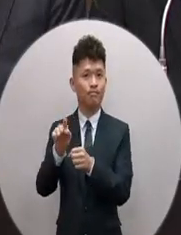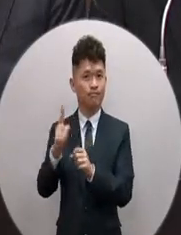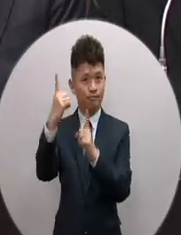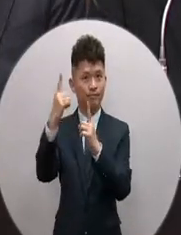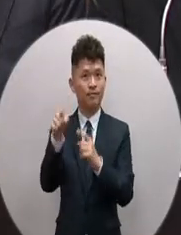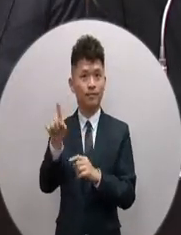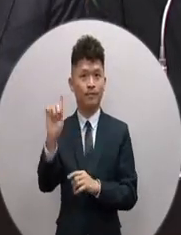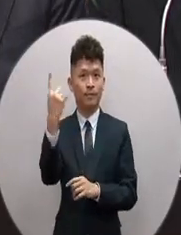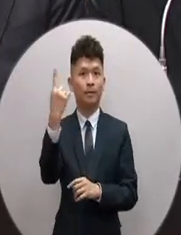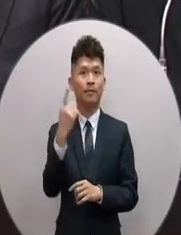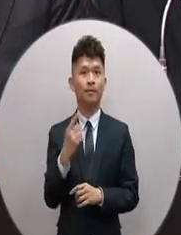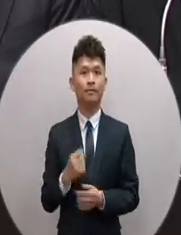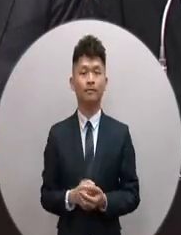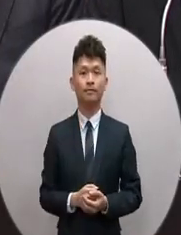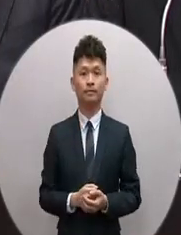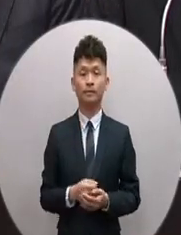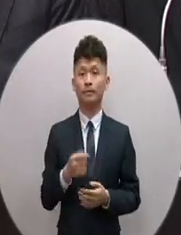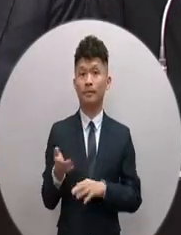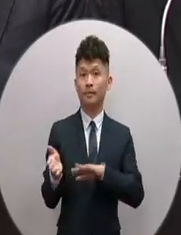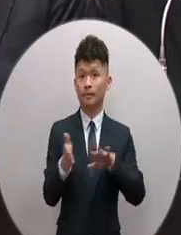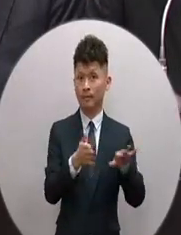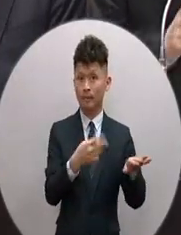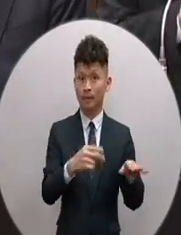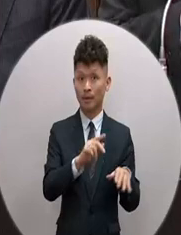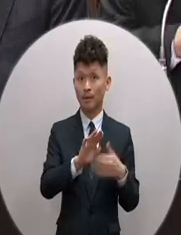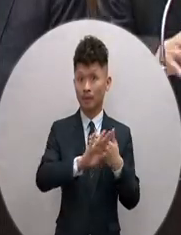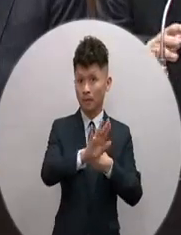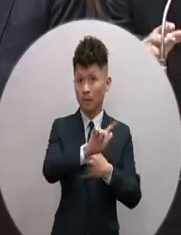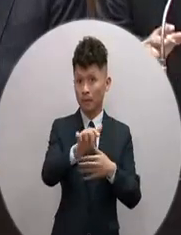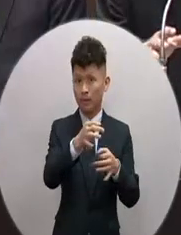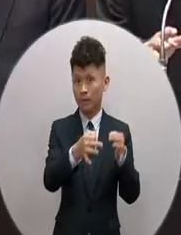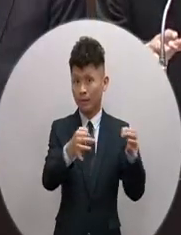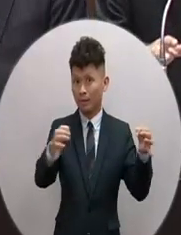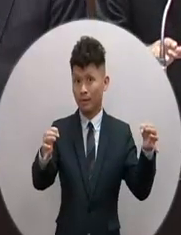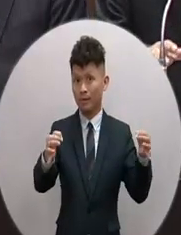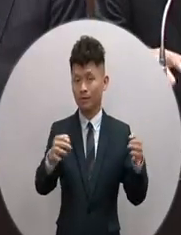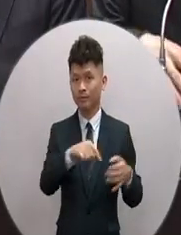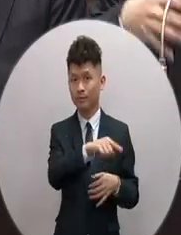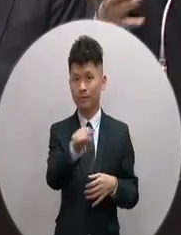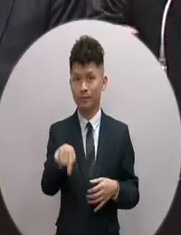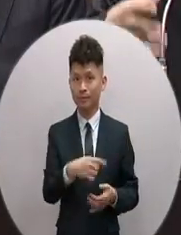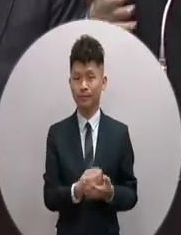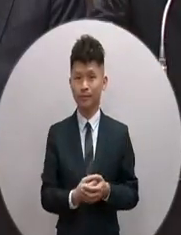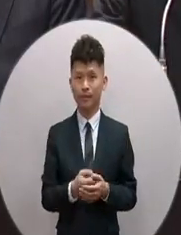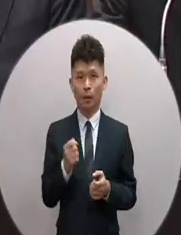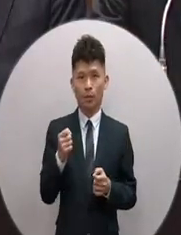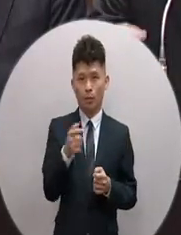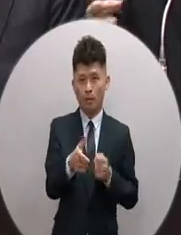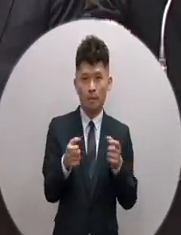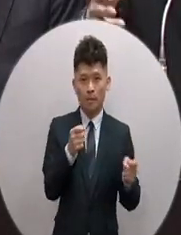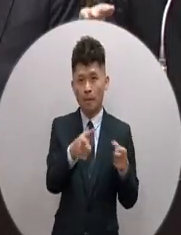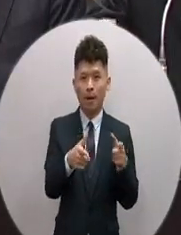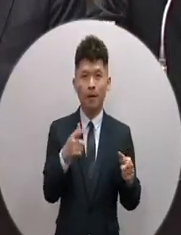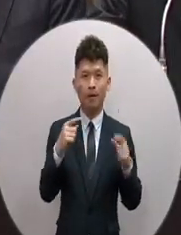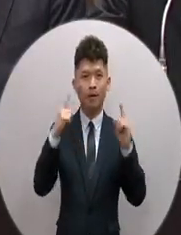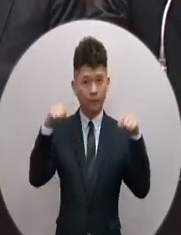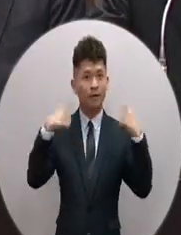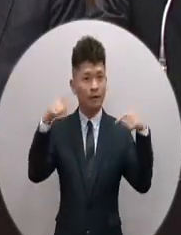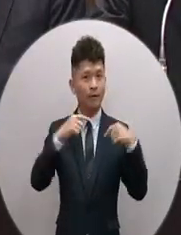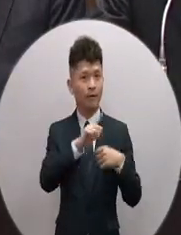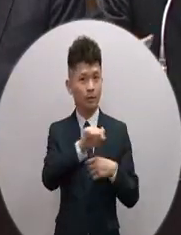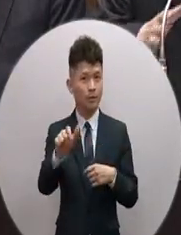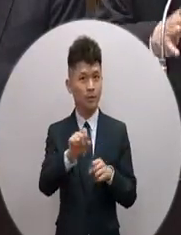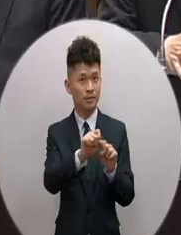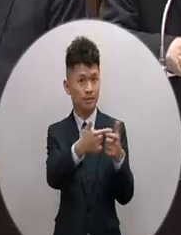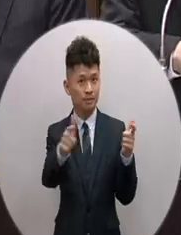素。那另外呢，其他的这个物价哈，你刚刚指出来的就是 购买力比较频繁的物品